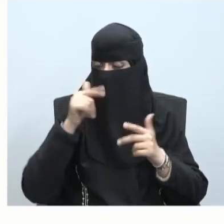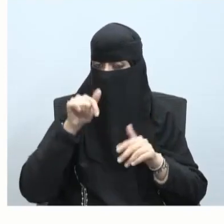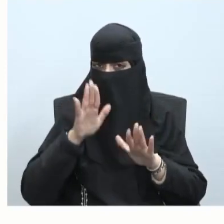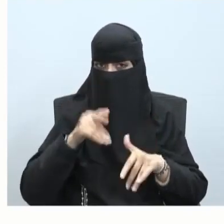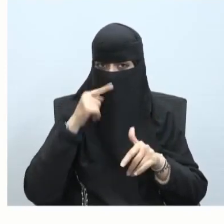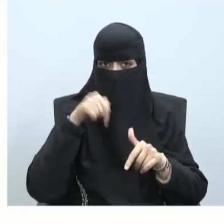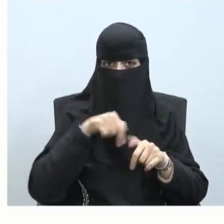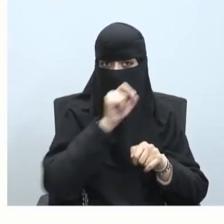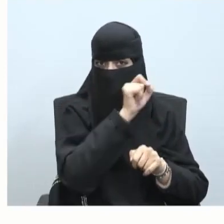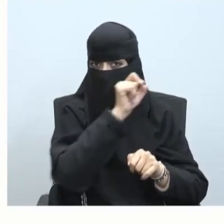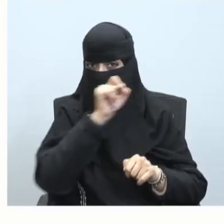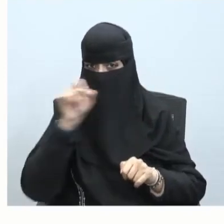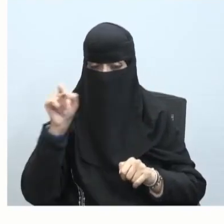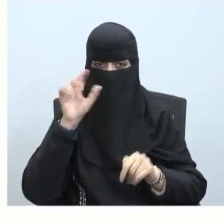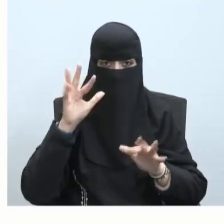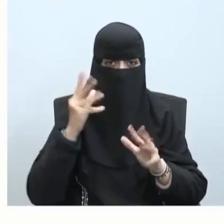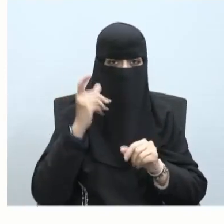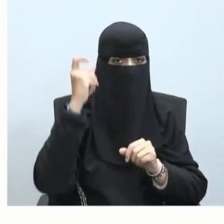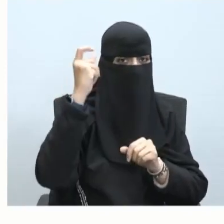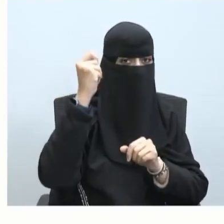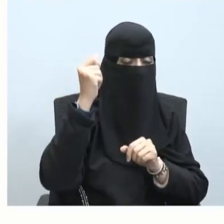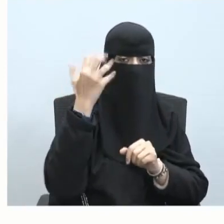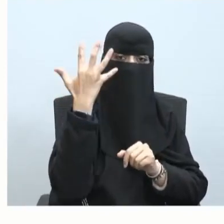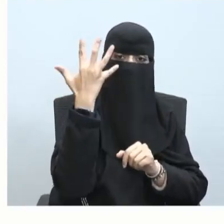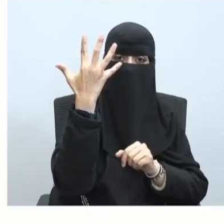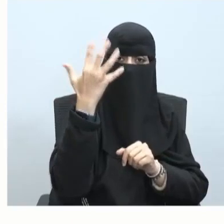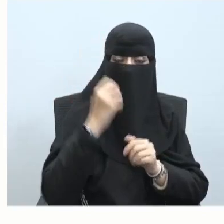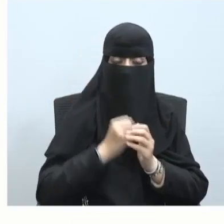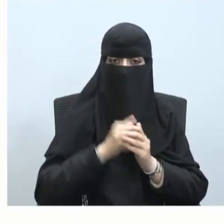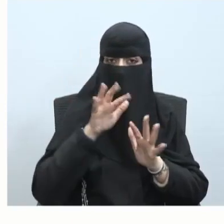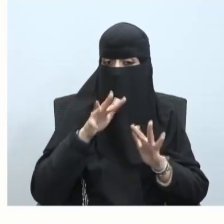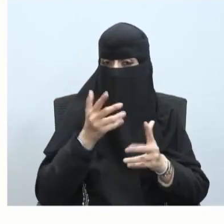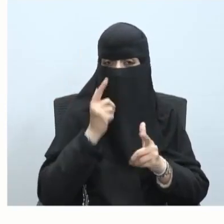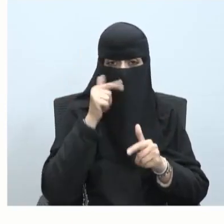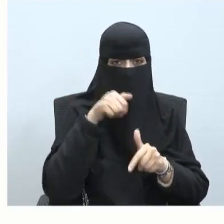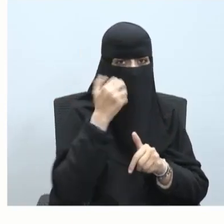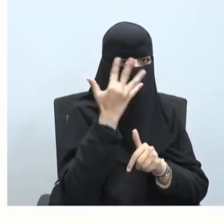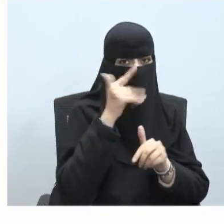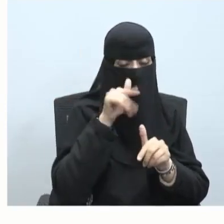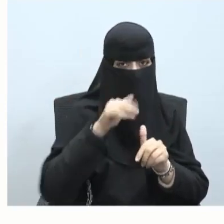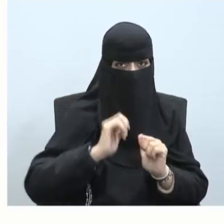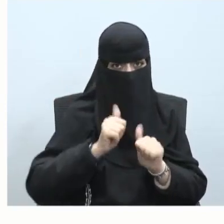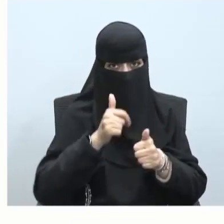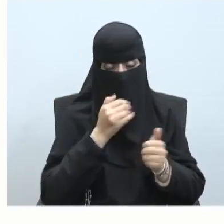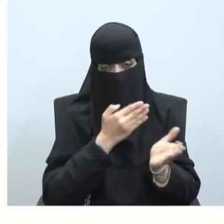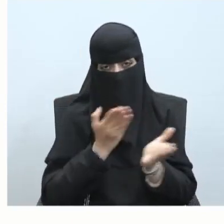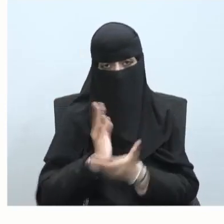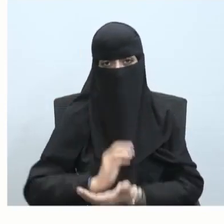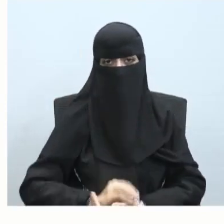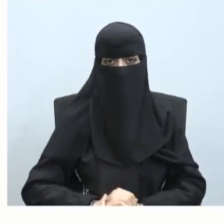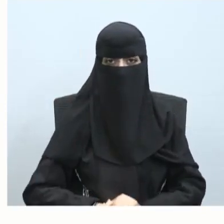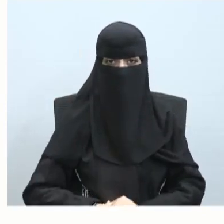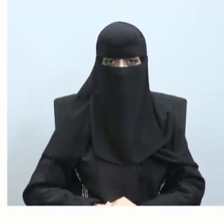ان اضع خطا تحت الورقه النقديه من فئه خمس ريالات هل تستطيعون تفضل يا